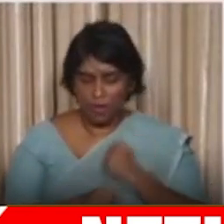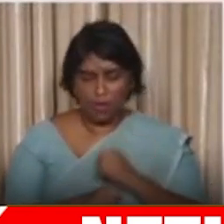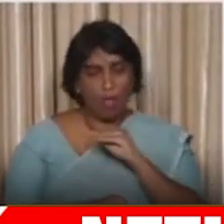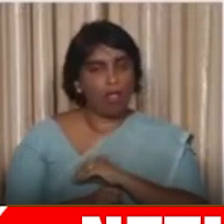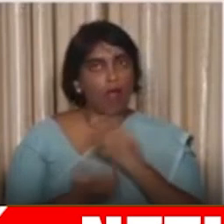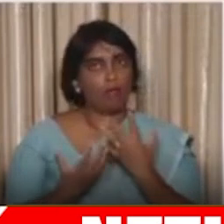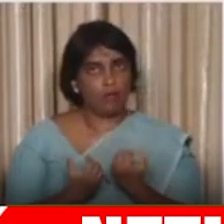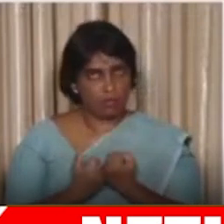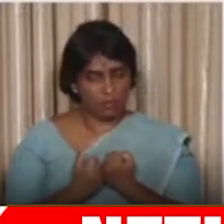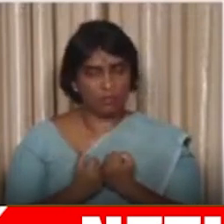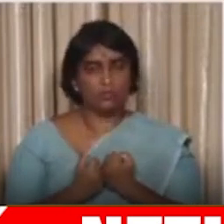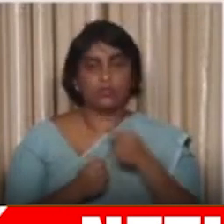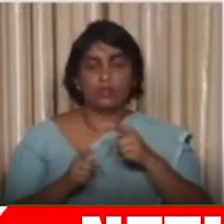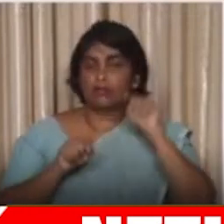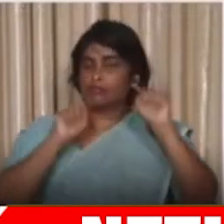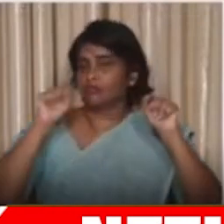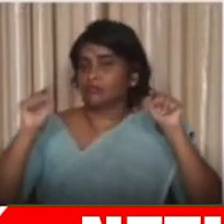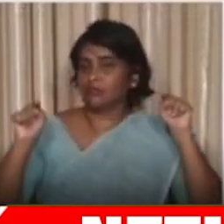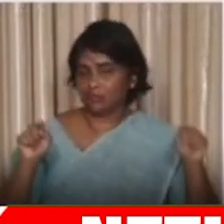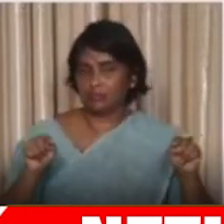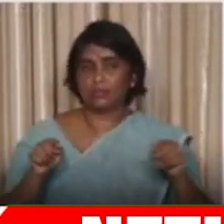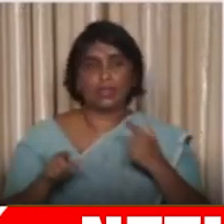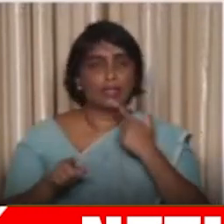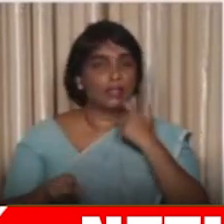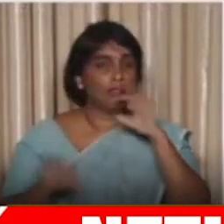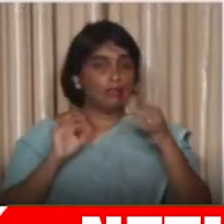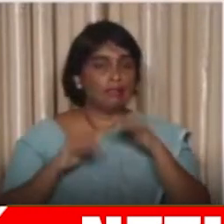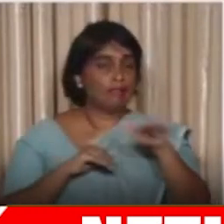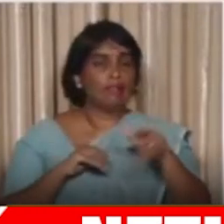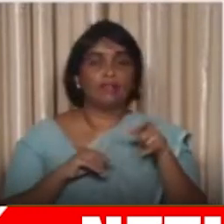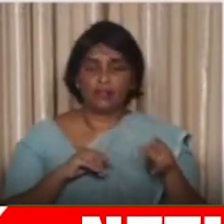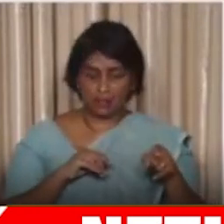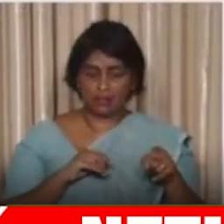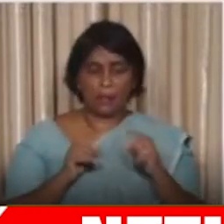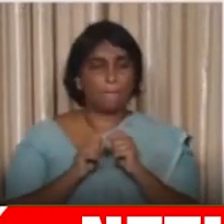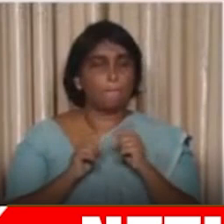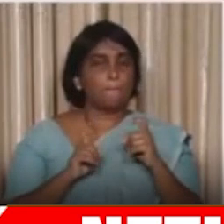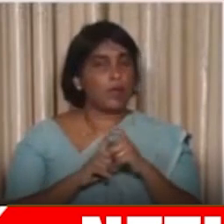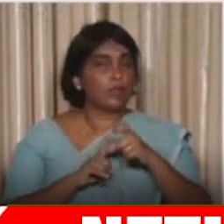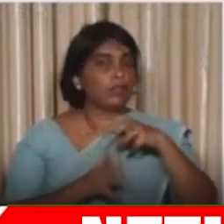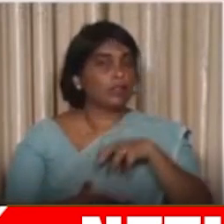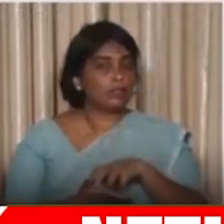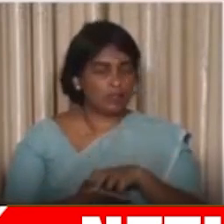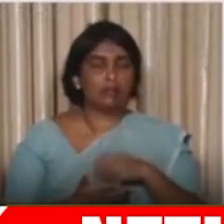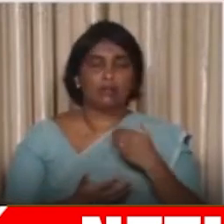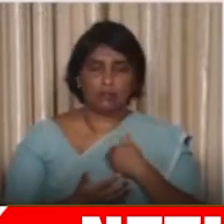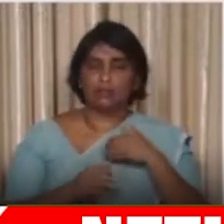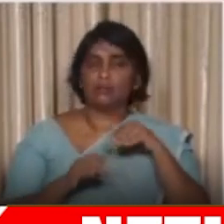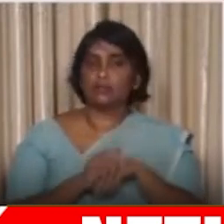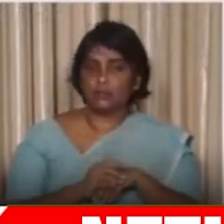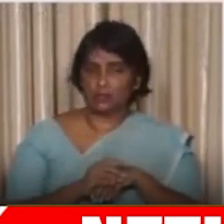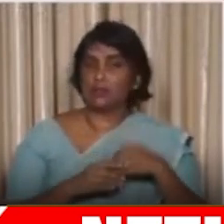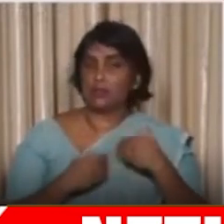ලාභෙන්නත් ඕන. මේ තනින් තන දැන් වතු ආශ්‍රිත මදුල්ල දිස්ත්‍රික්කේ මම ජීවත් වෙන